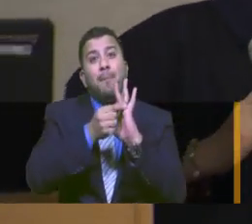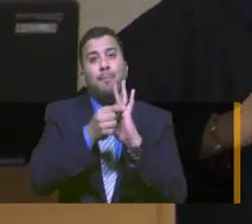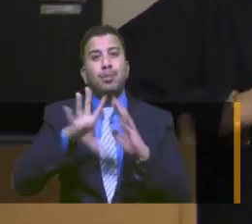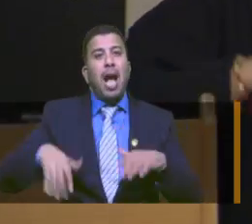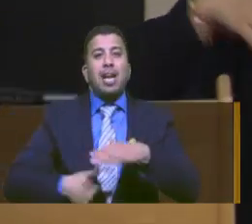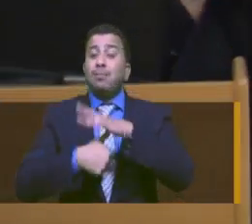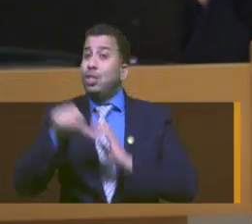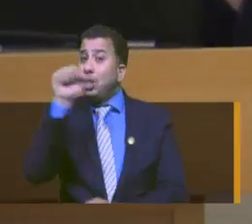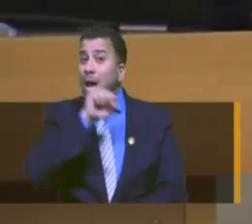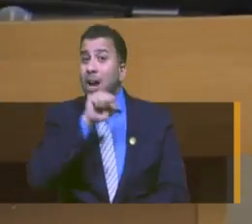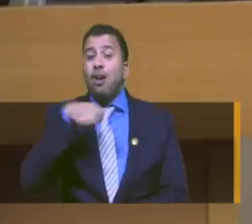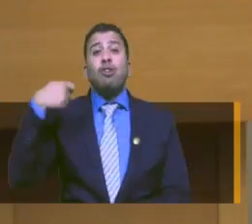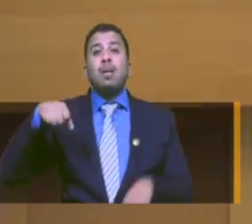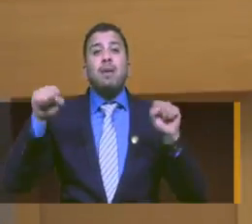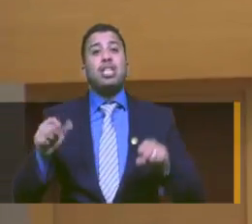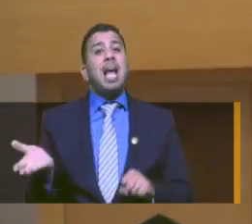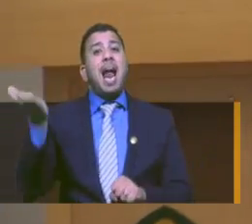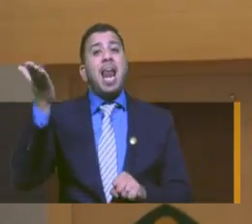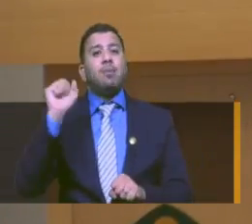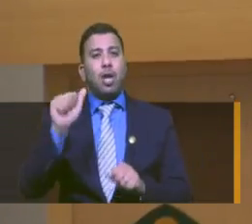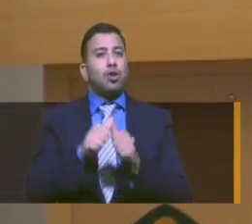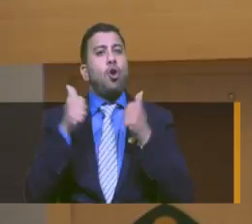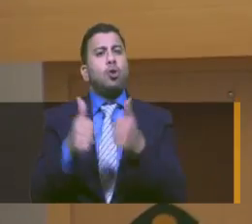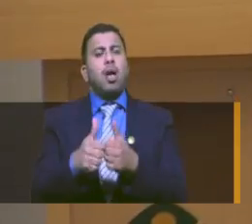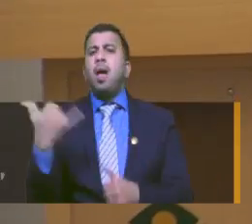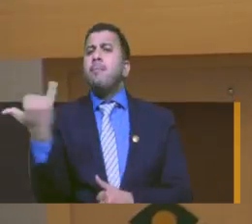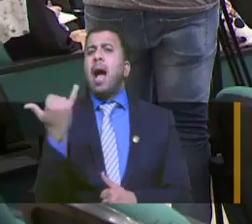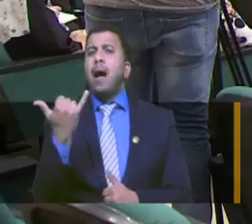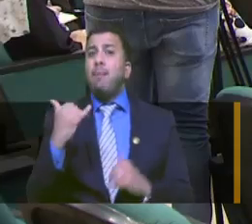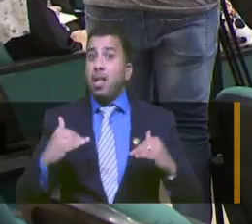السمو حاكم الشارقة رئيس المجلس الأعلى لشؤون الأسرة